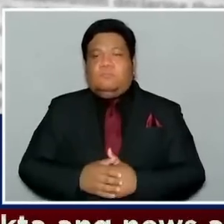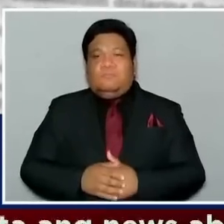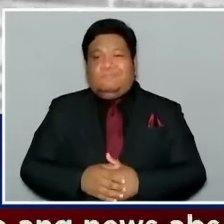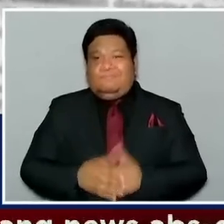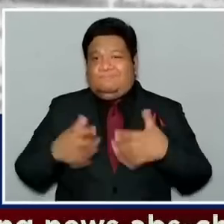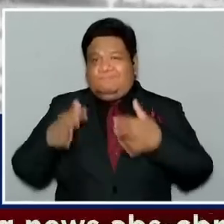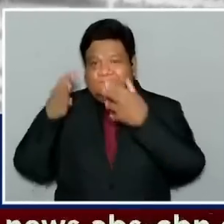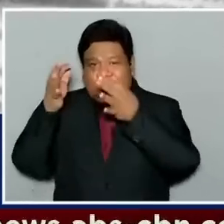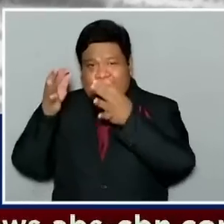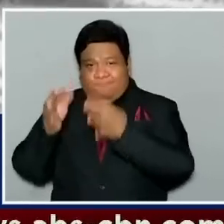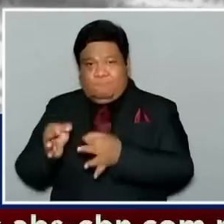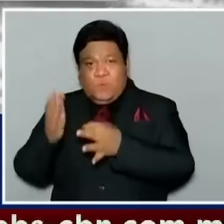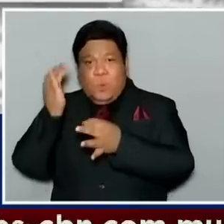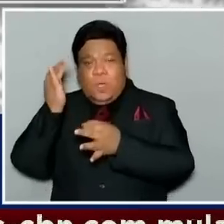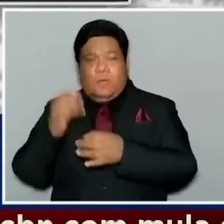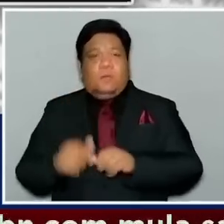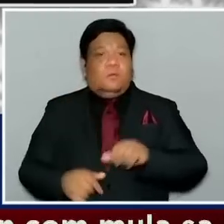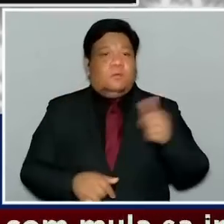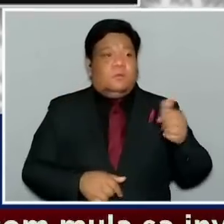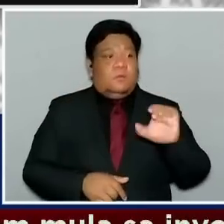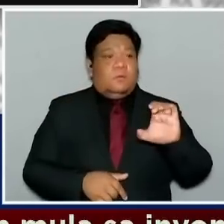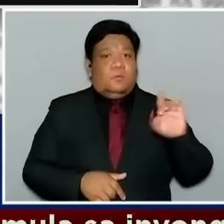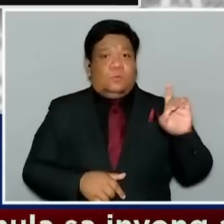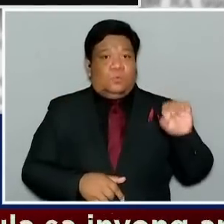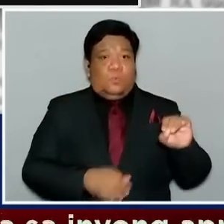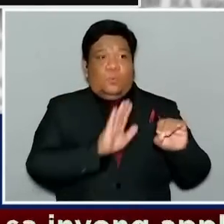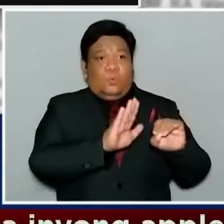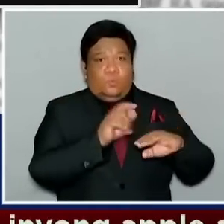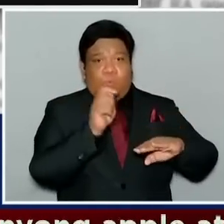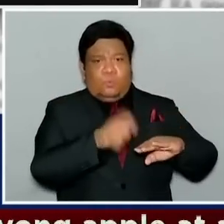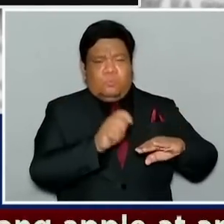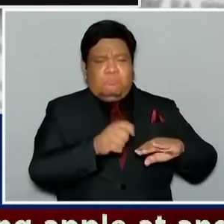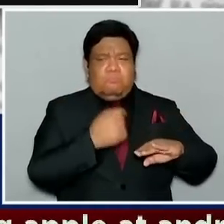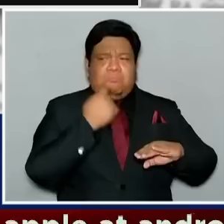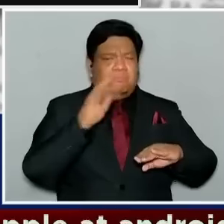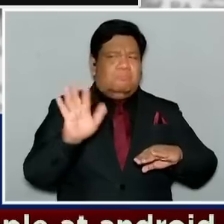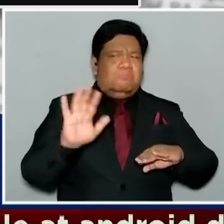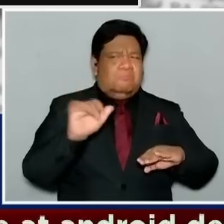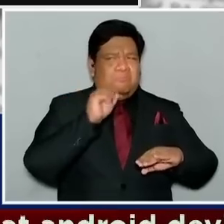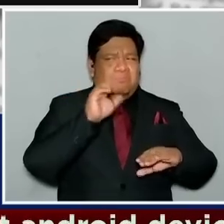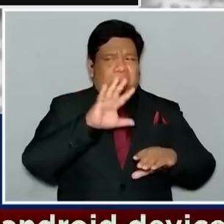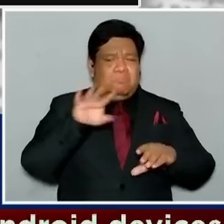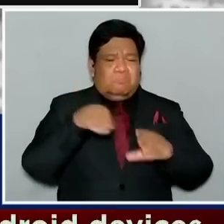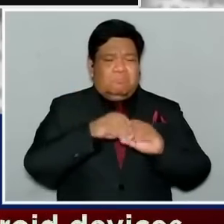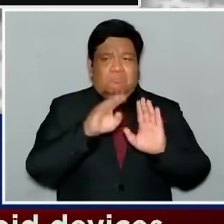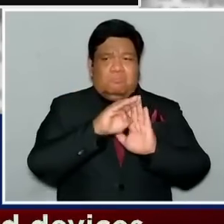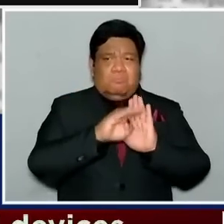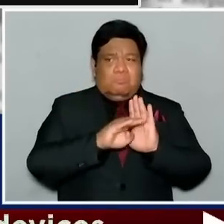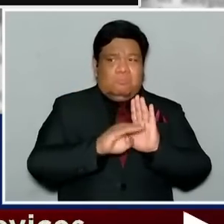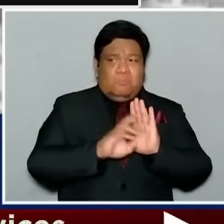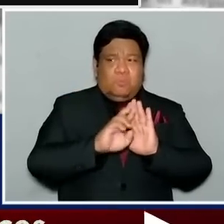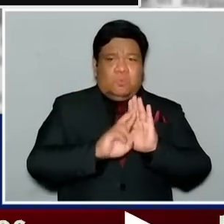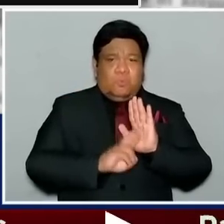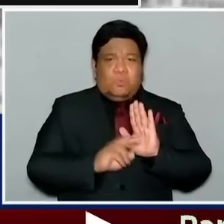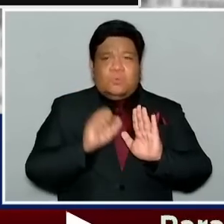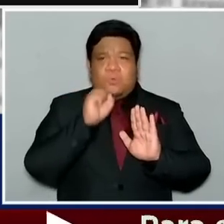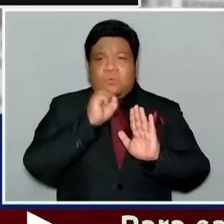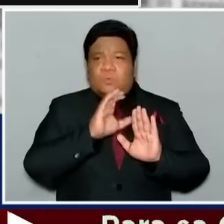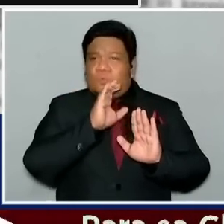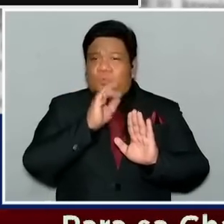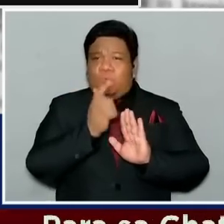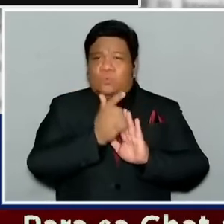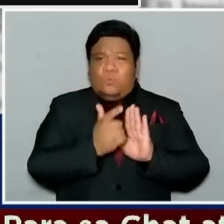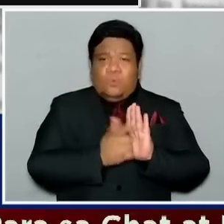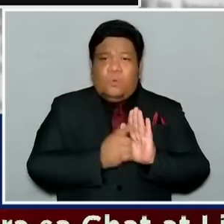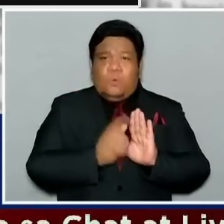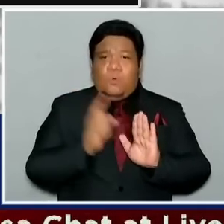sabihin ng isang korte sa Cagayan de Oro na tanging sakop sa implementing rules and regulations ng RA 7432